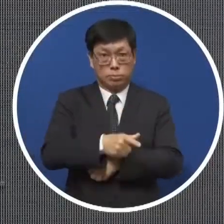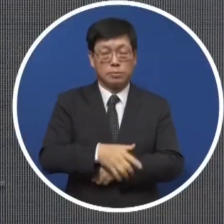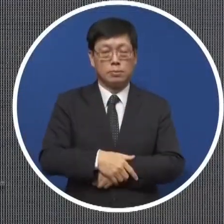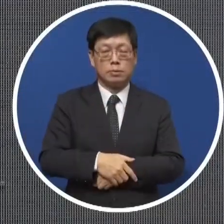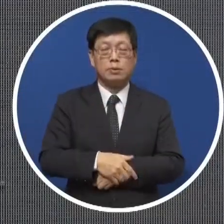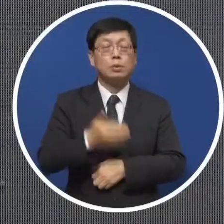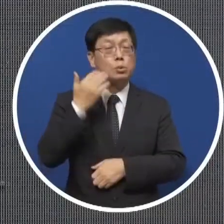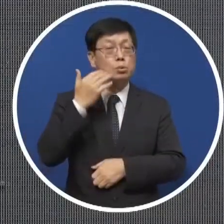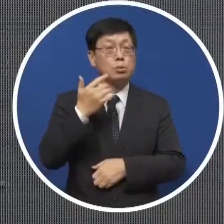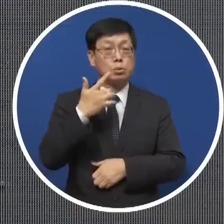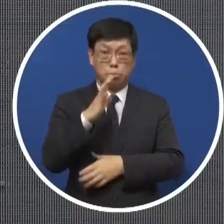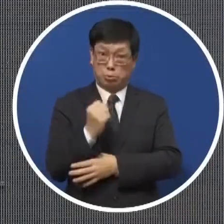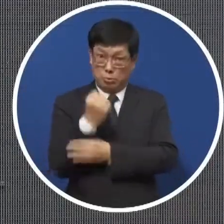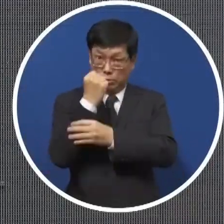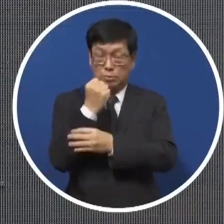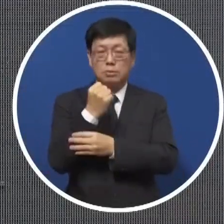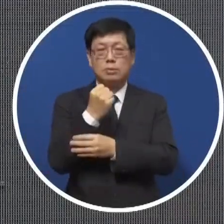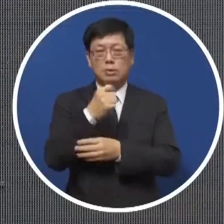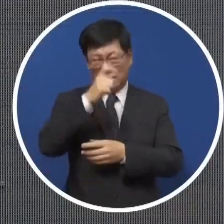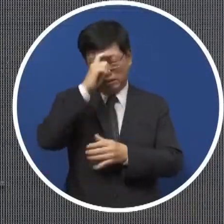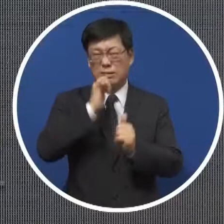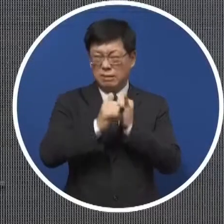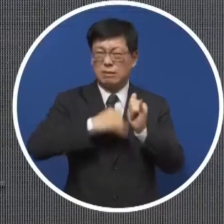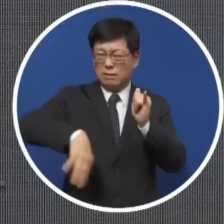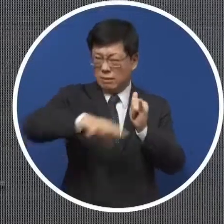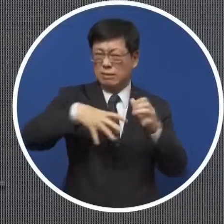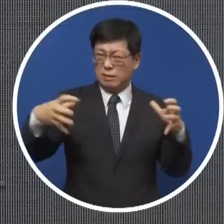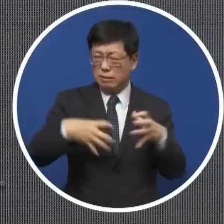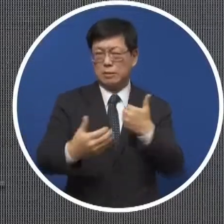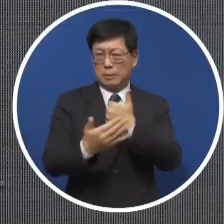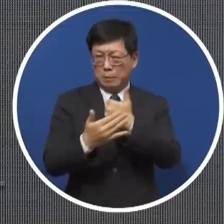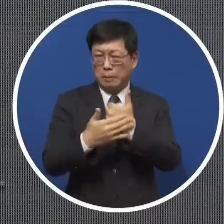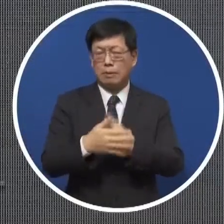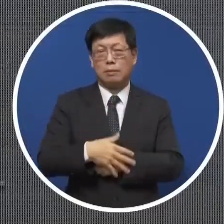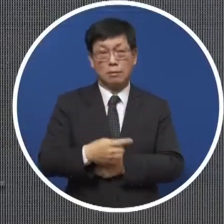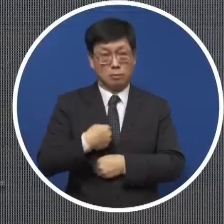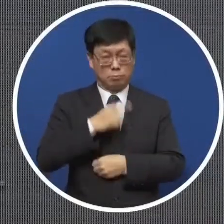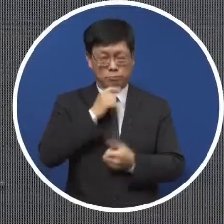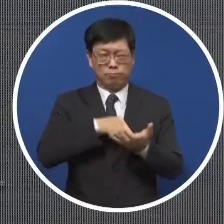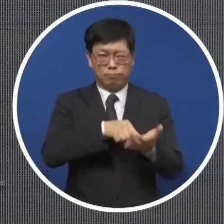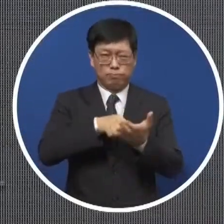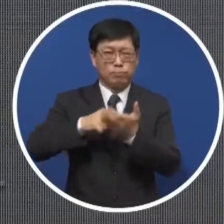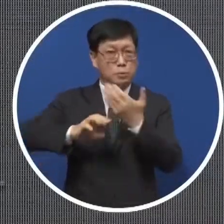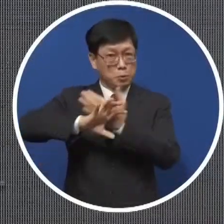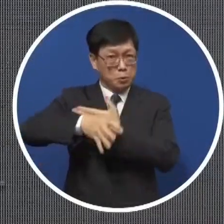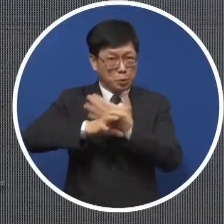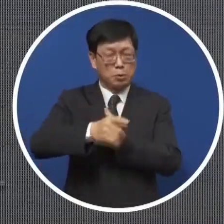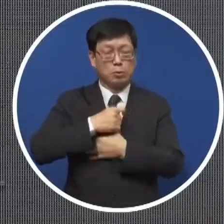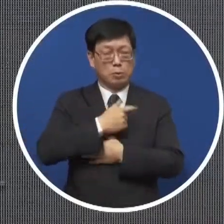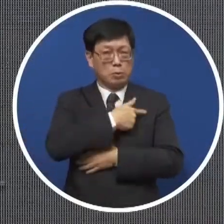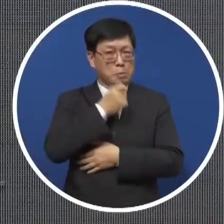持，也希望各方一起来成就我们在争取国际疫苗的困难，